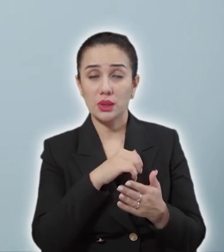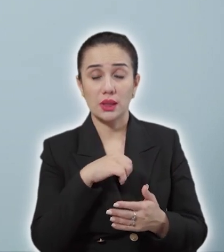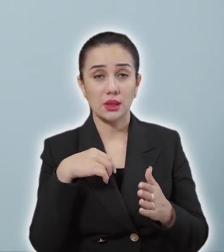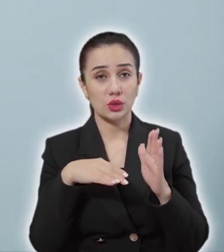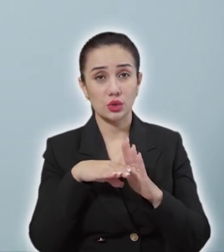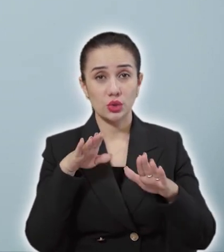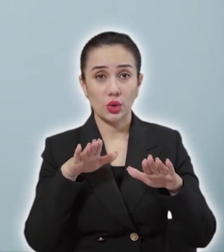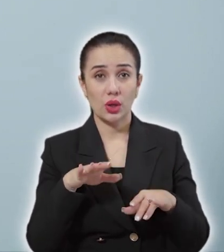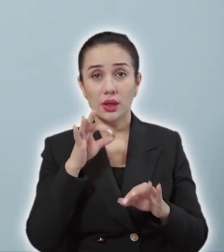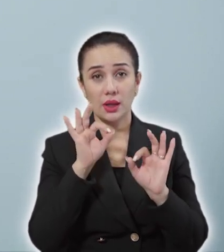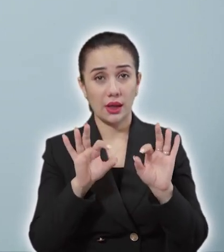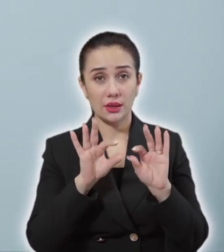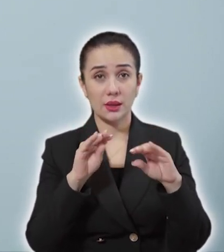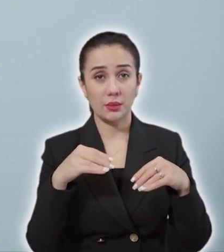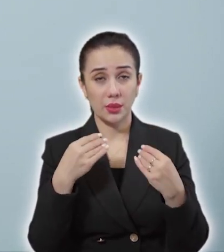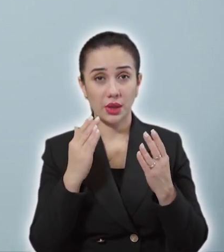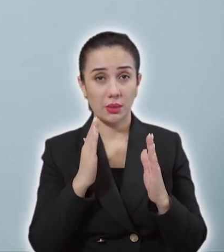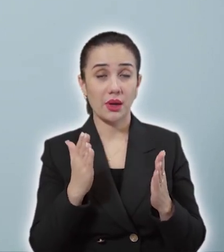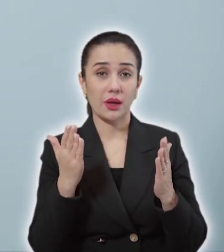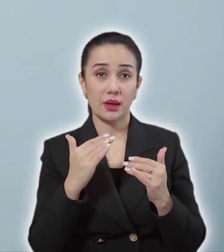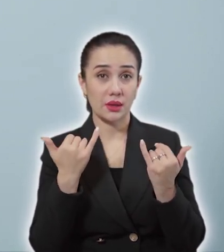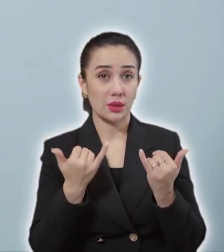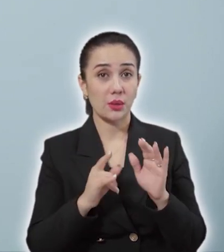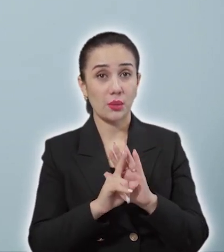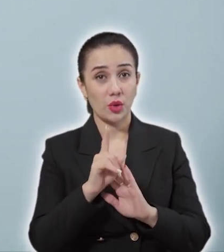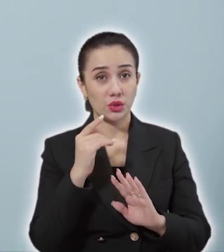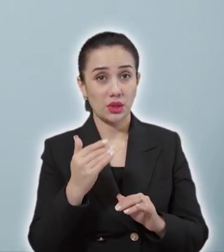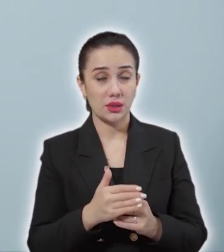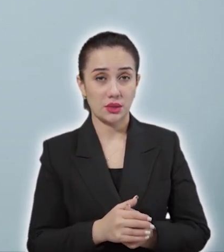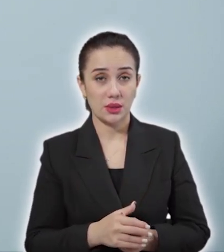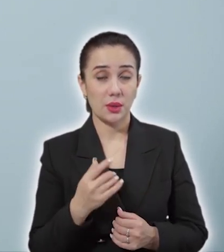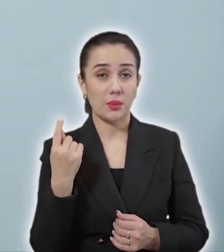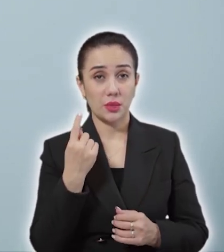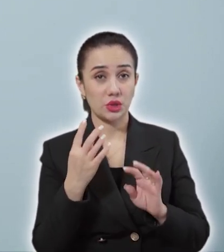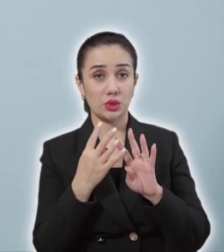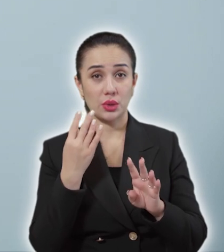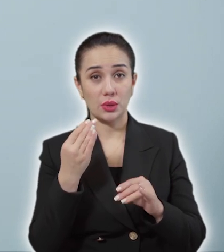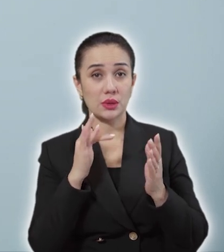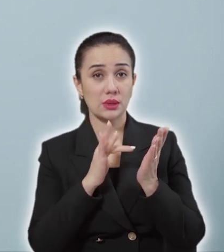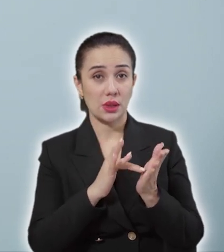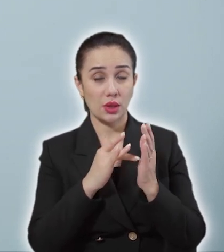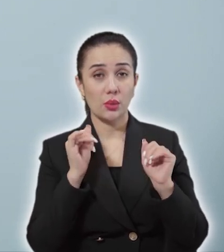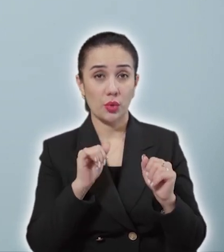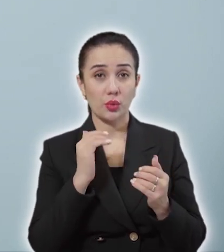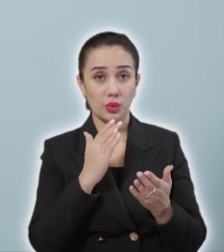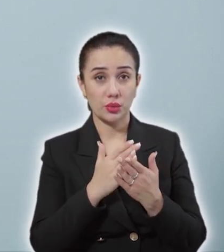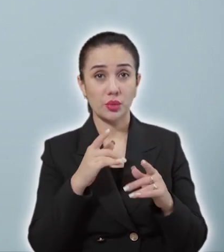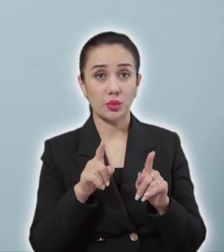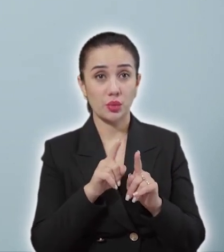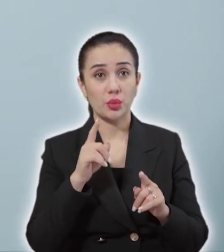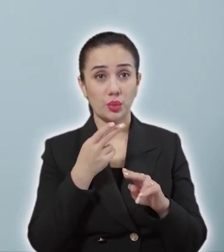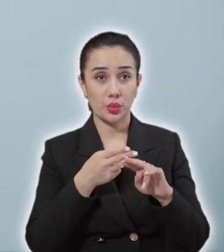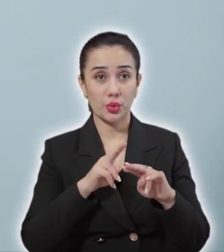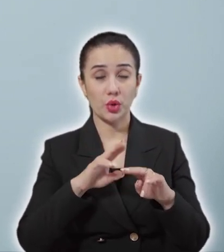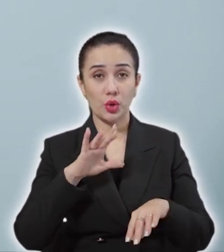qilish mumkin bo'lgan eng yaxshi joylarni aytib beraman. Qani, unda boshladik. Birinchi navbatda sayohat qilish